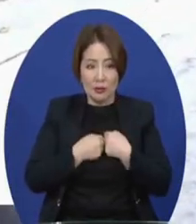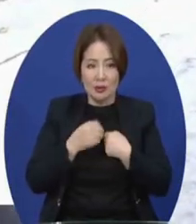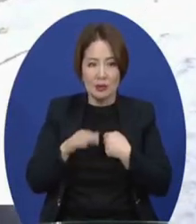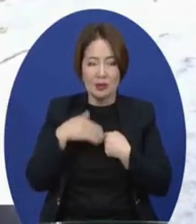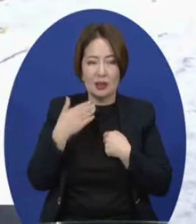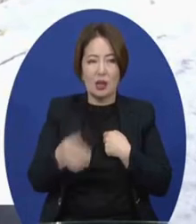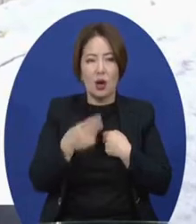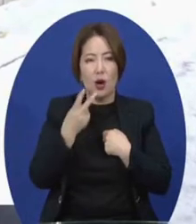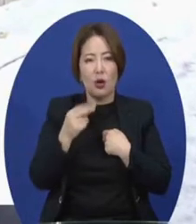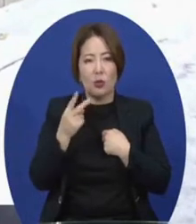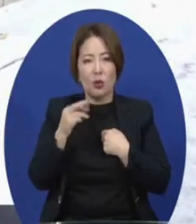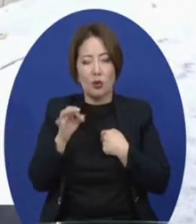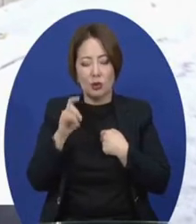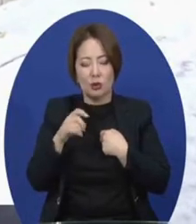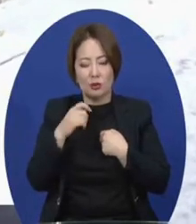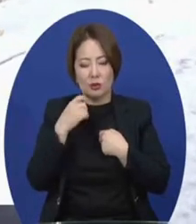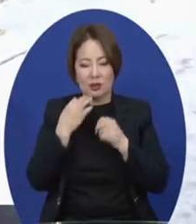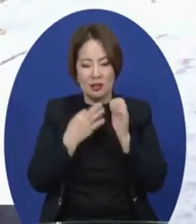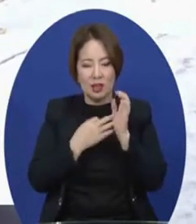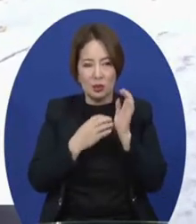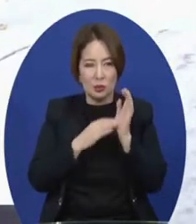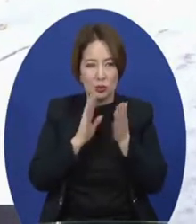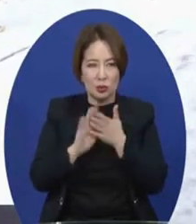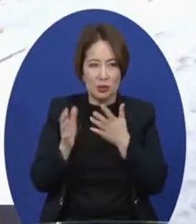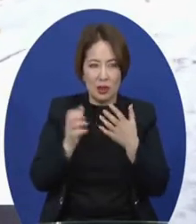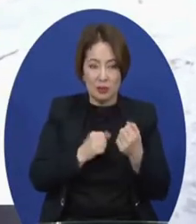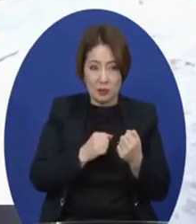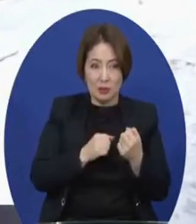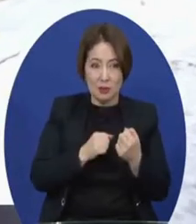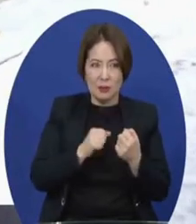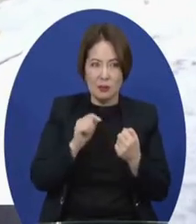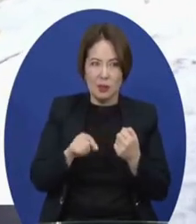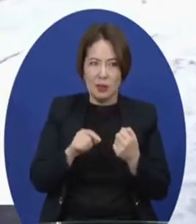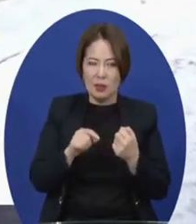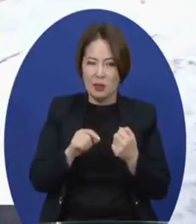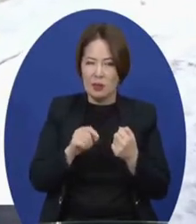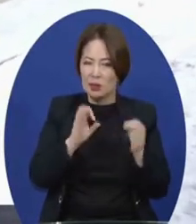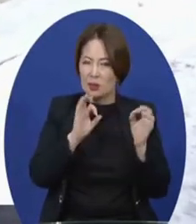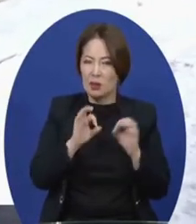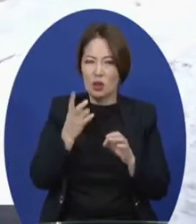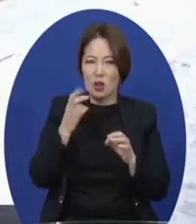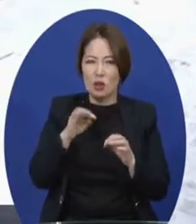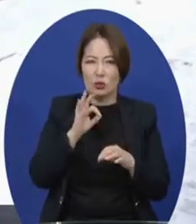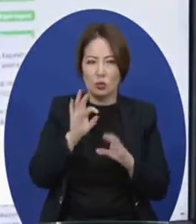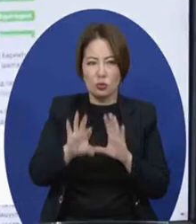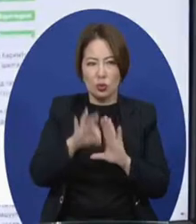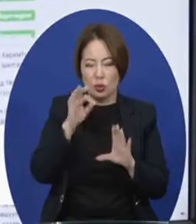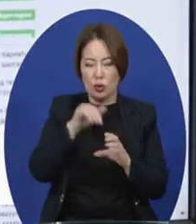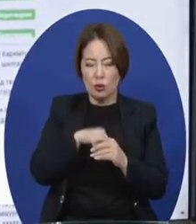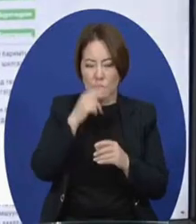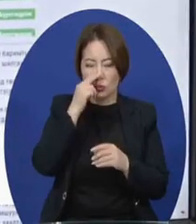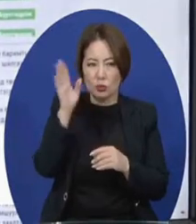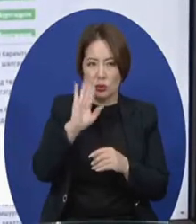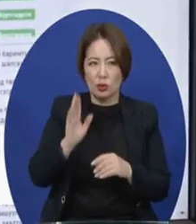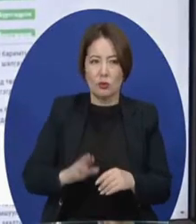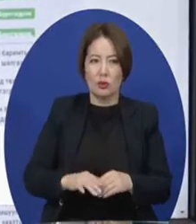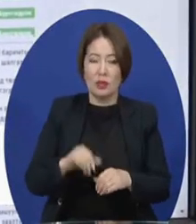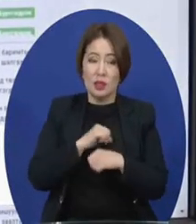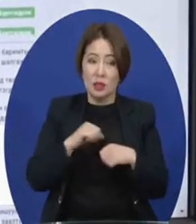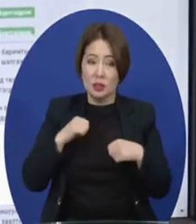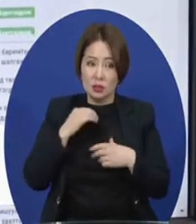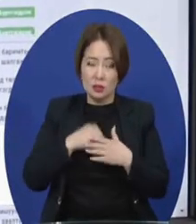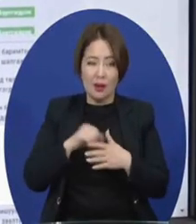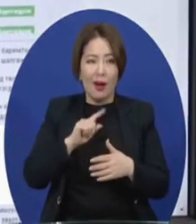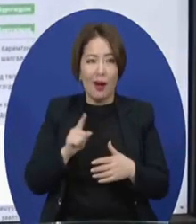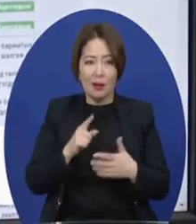болохоор 2020 оны 2 сард 89,900 төгрөг буцааж авснаас ерөөсөө огт нөөтийн суглаад ерөөсөө хожиж байгаагүй. Мөн иргэдийн дунд